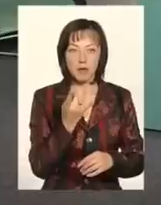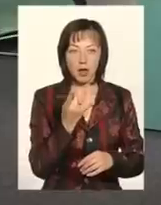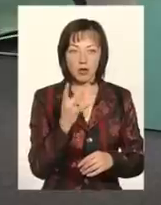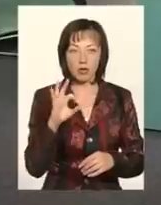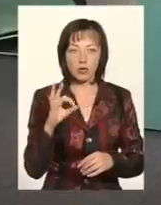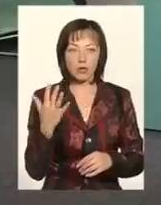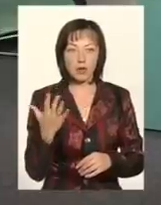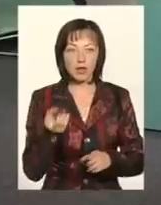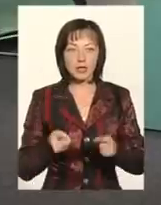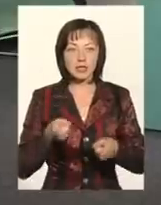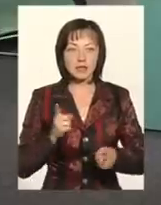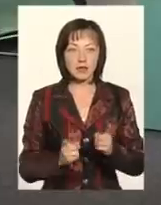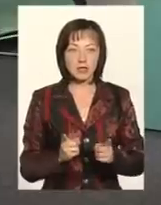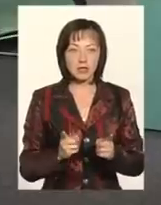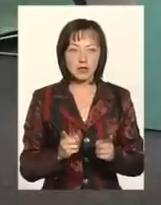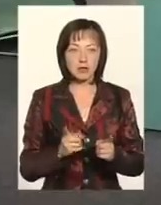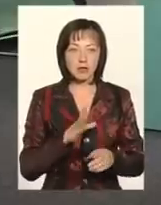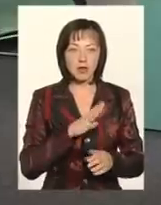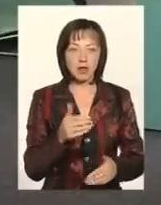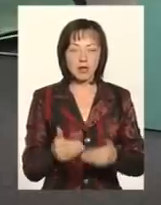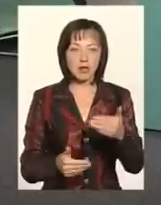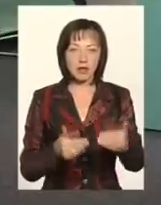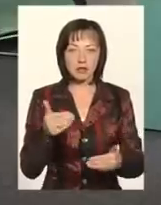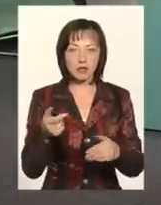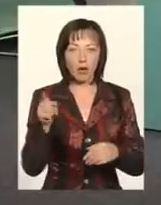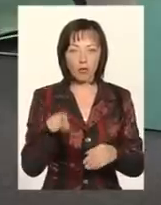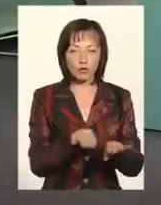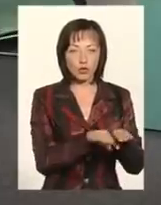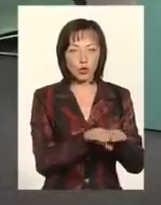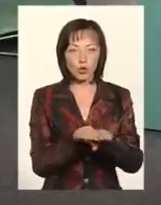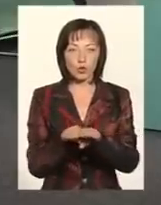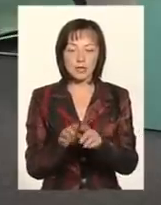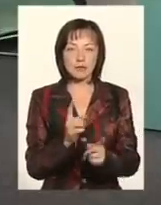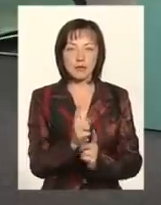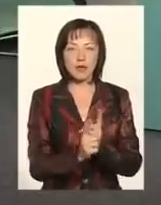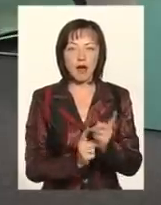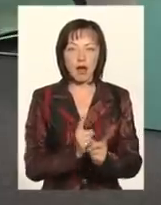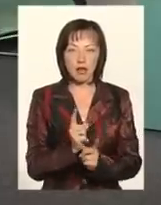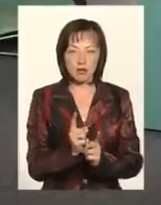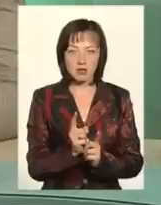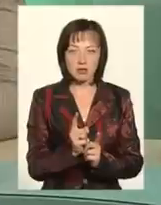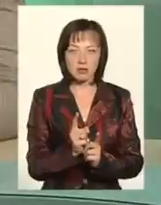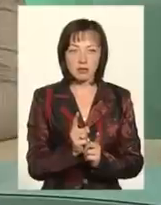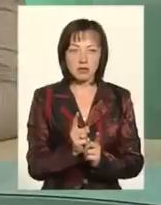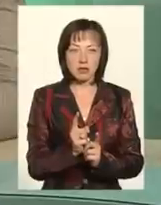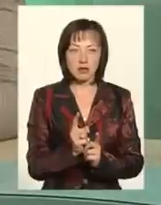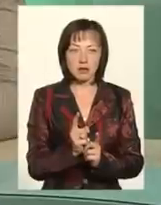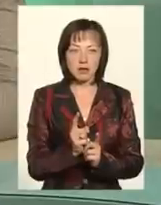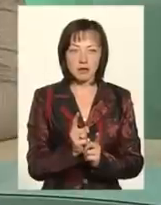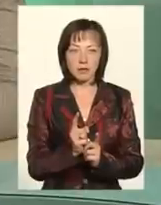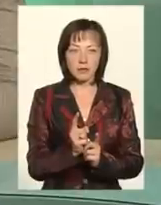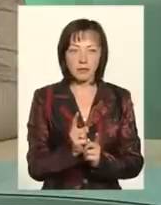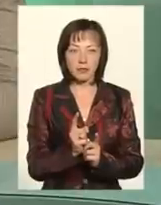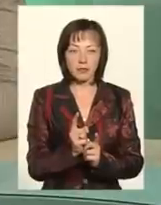и действительно ишла тенденция к тому что курс менялся в отрицательную для доллара